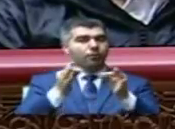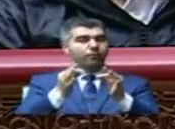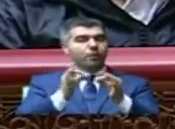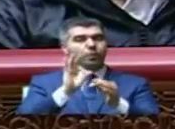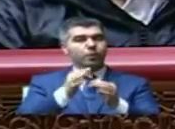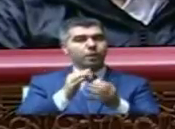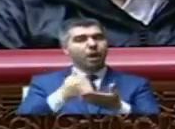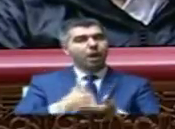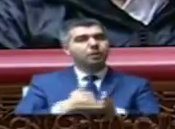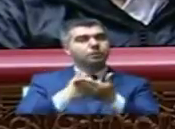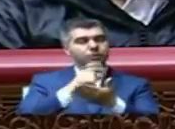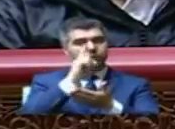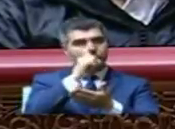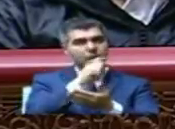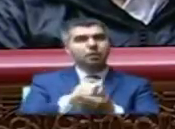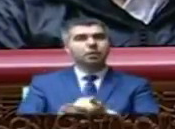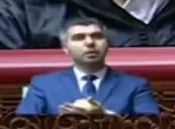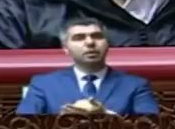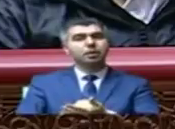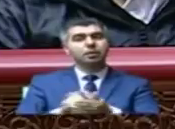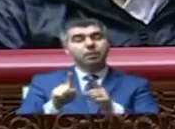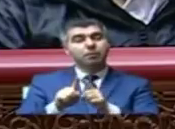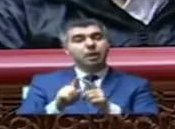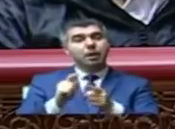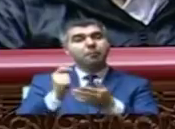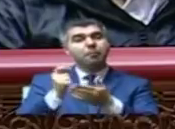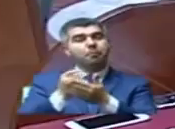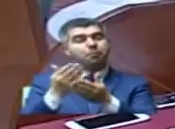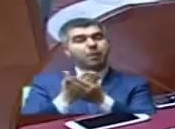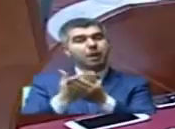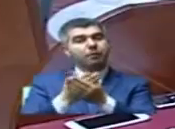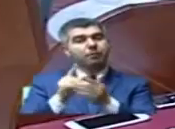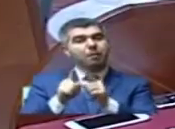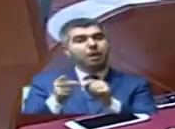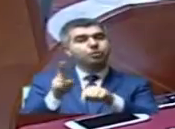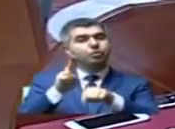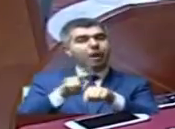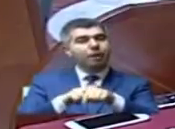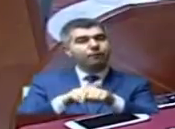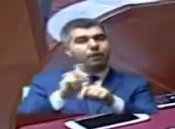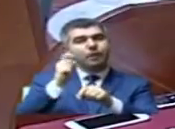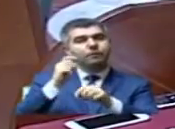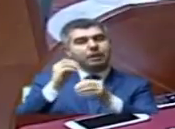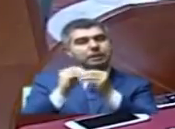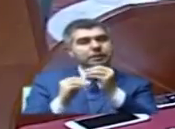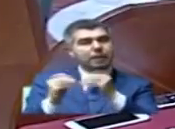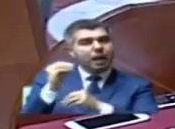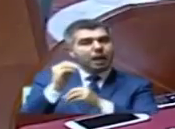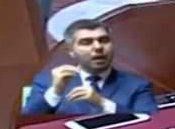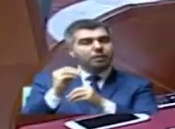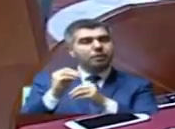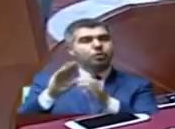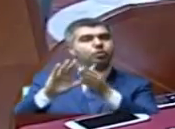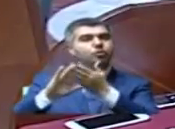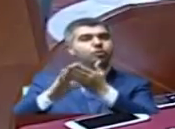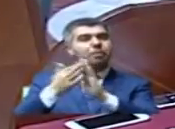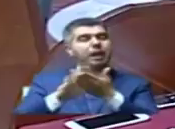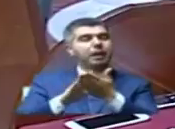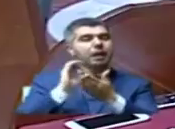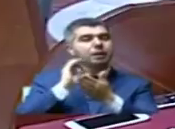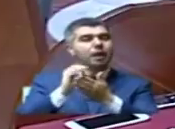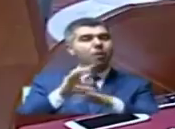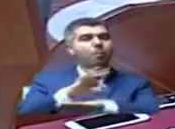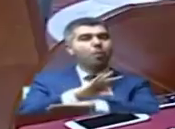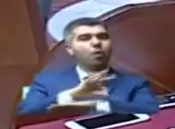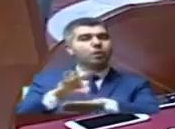في الملفات المطلبية، خاصة منها المتعلقة بالتعويض عن المسؤولية بالجماعات الترابية ومؤسسة الأعمال الاجتماعية الخاصة بموظفي